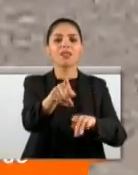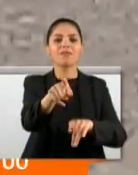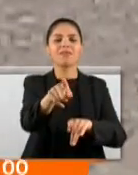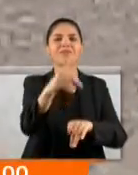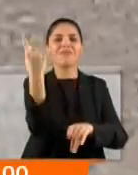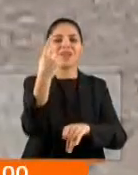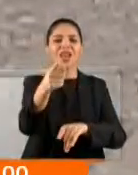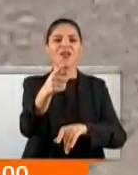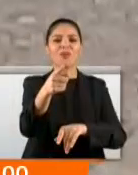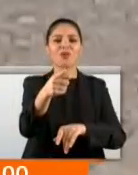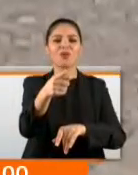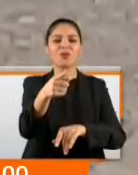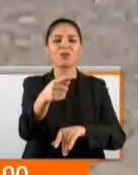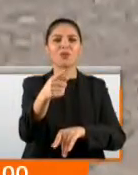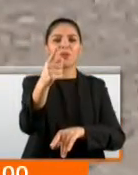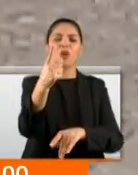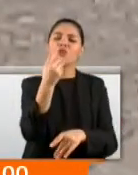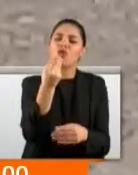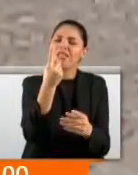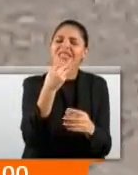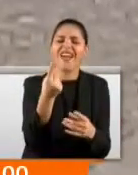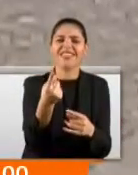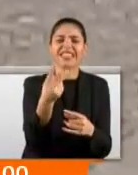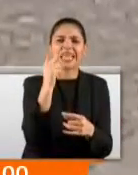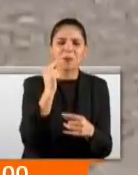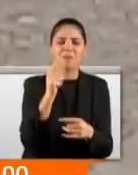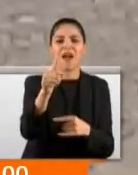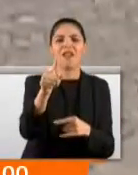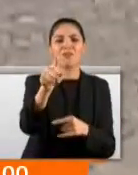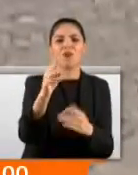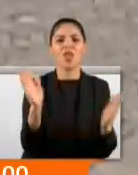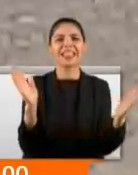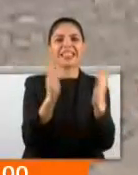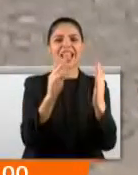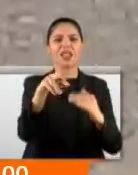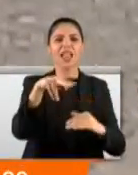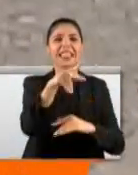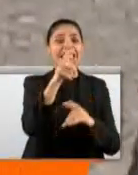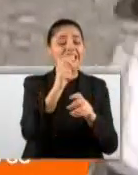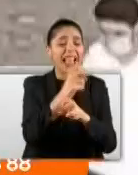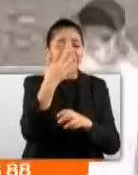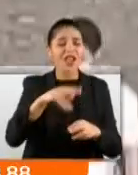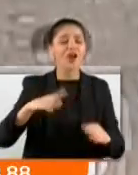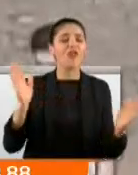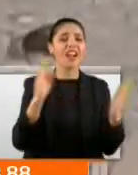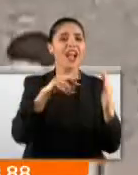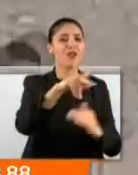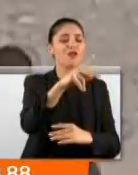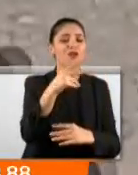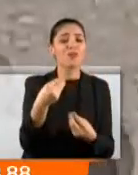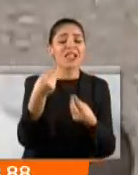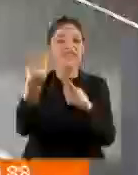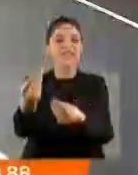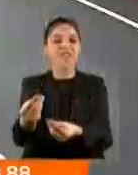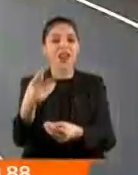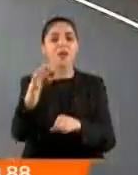Yolu hafifçe, nazikçe bir hareketle kapatıyor ve yaşlı çiftin karşıya tehlikesiz şekilde karşıya geçmesini sağlıyor. Trafik